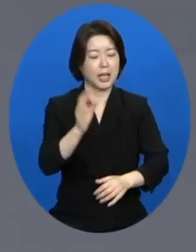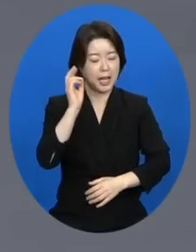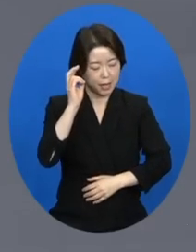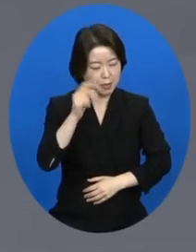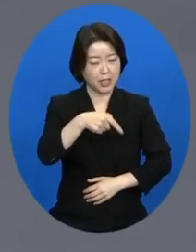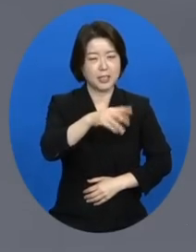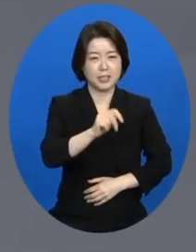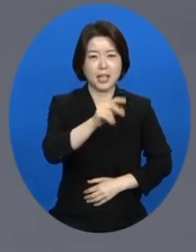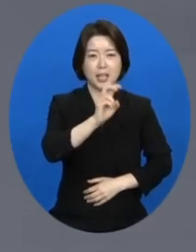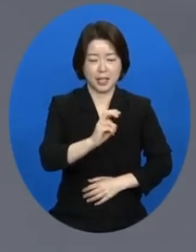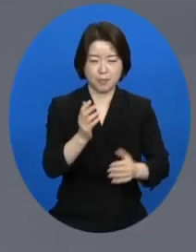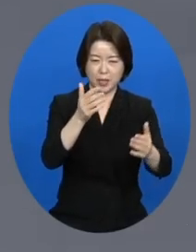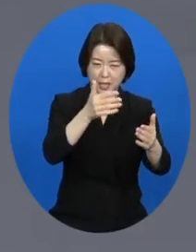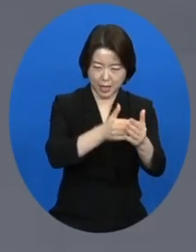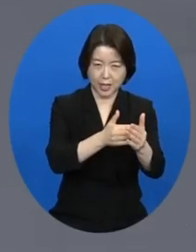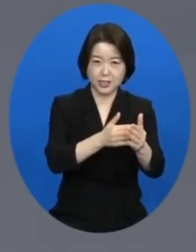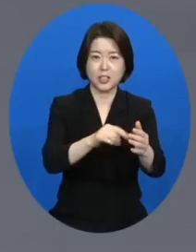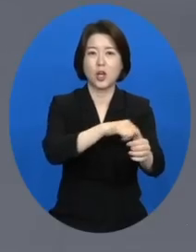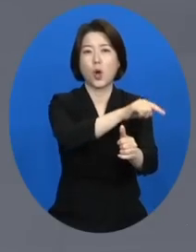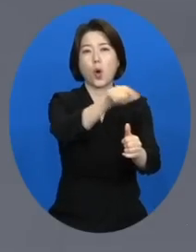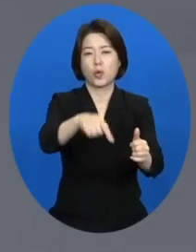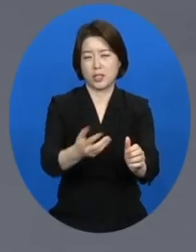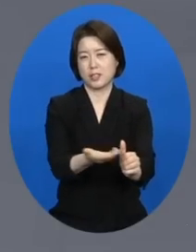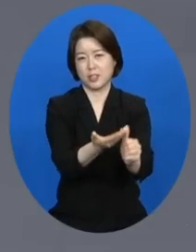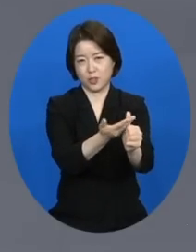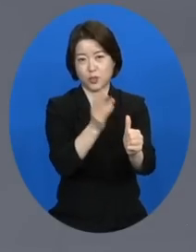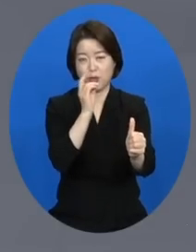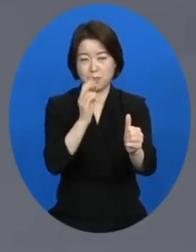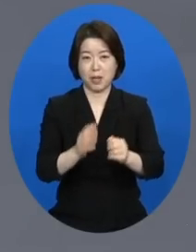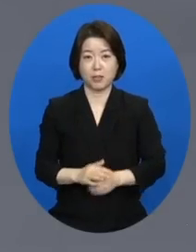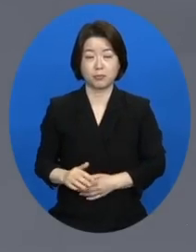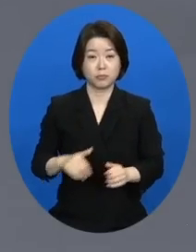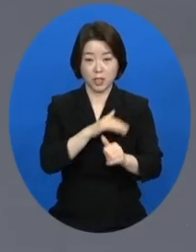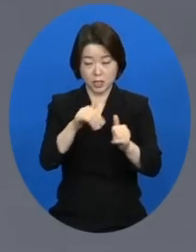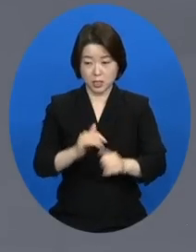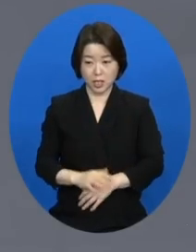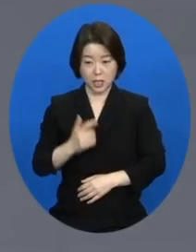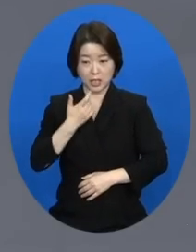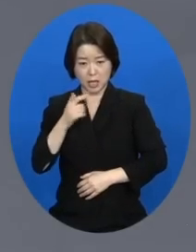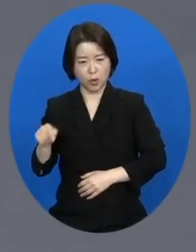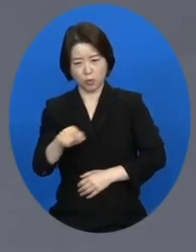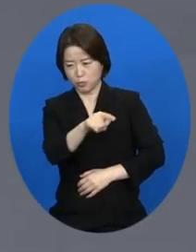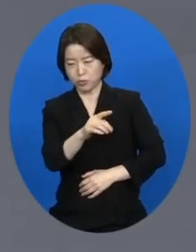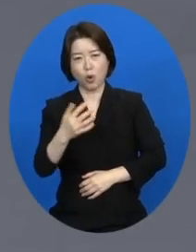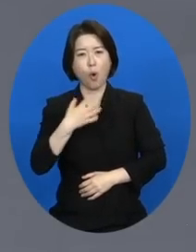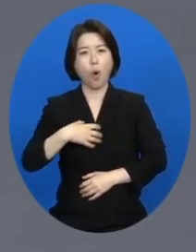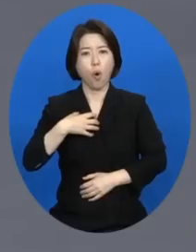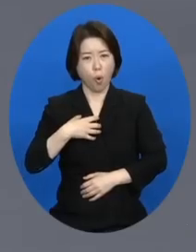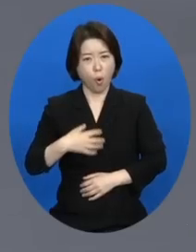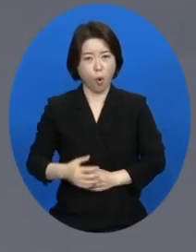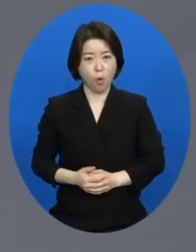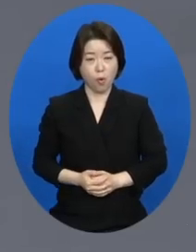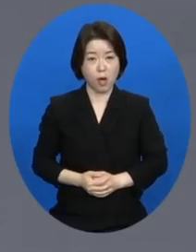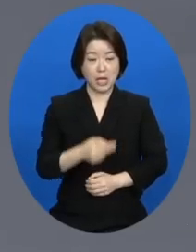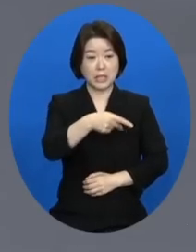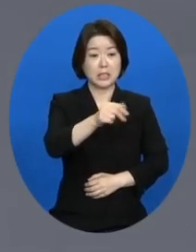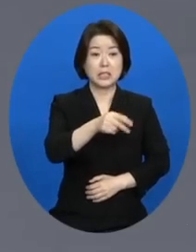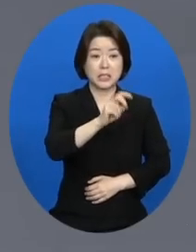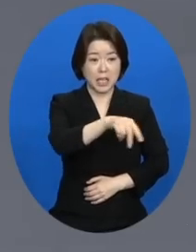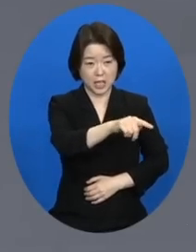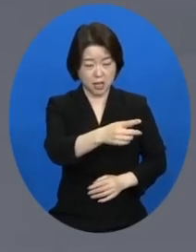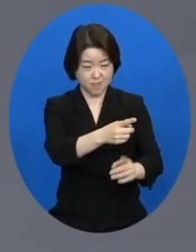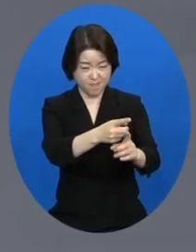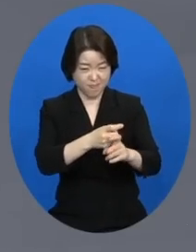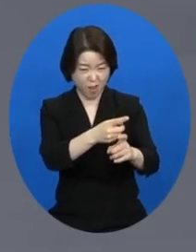형들이 갔던 것입니다. 이런 상황 속에서 야곱이 걱정이 되지 않겠습니까? 안 그래도 세겜 사람들이